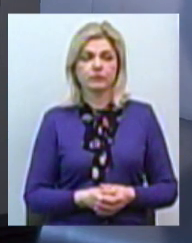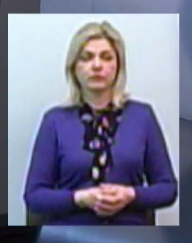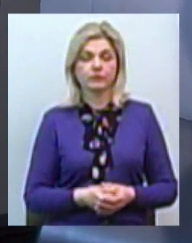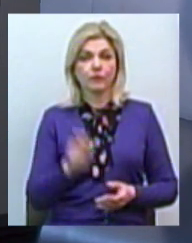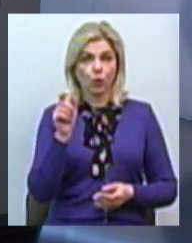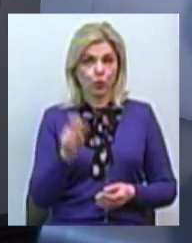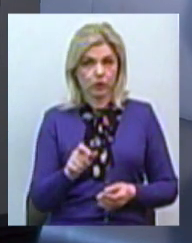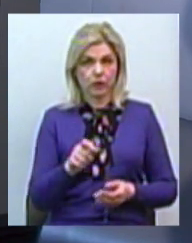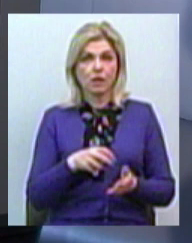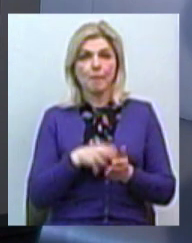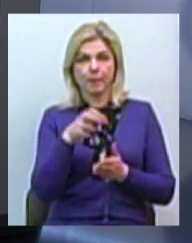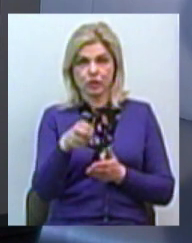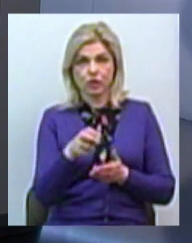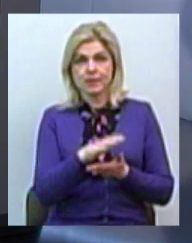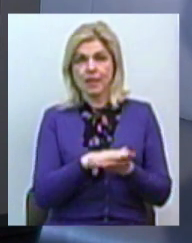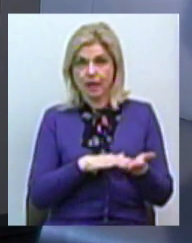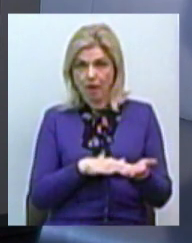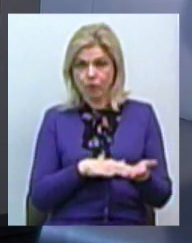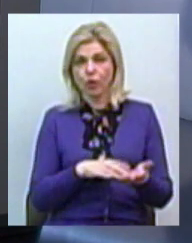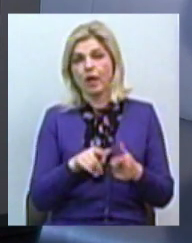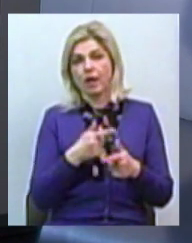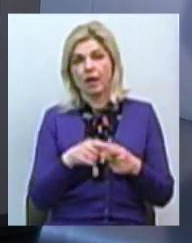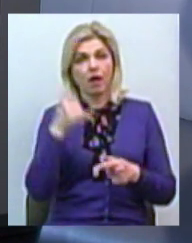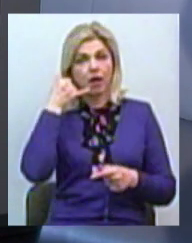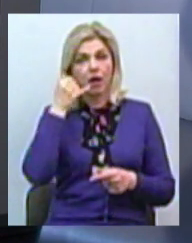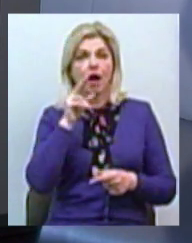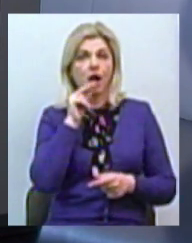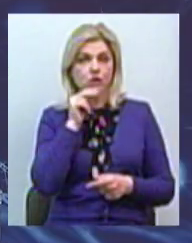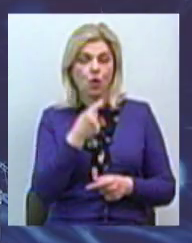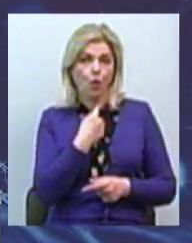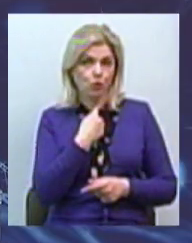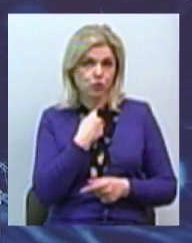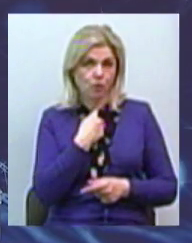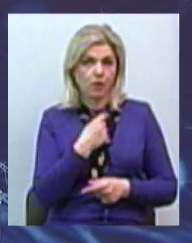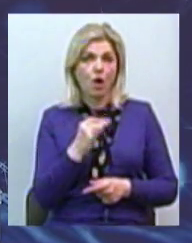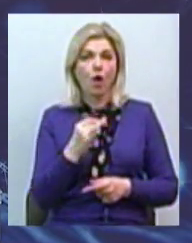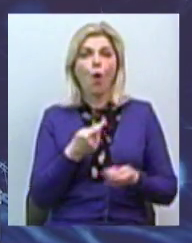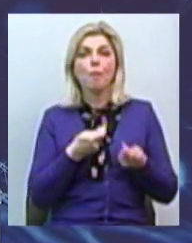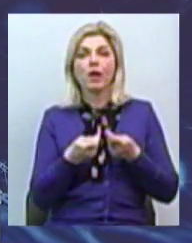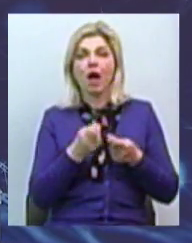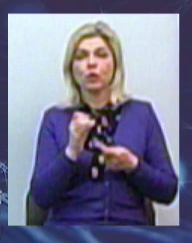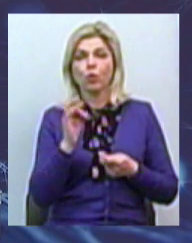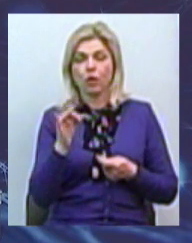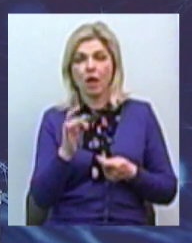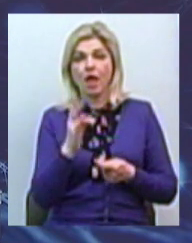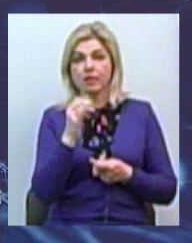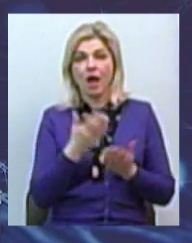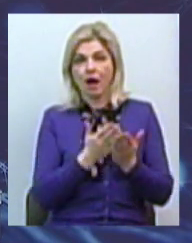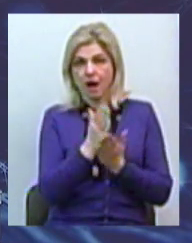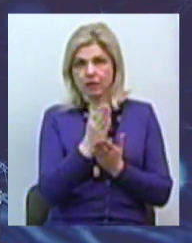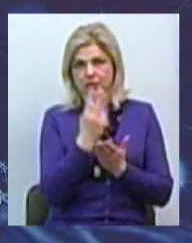Людина пише цю заяву чи каже її там голосом, і оператор одразу ж на інтерактивній карті